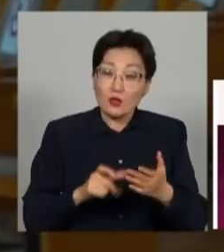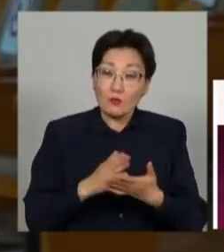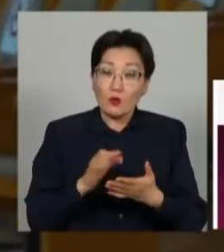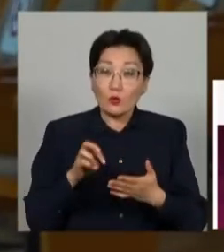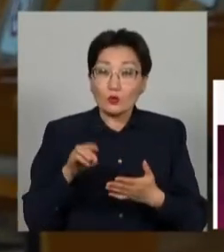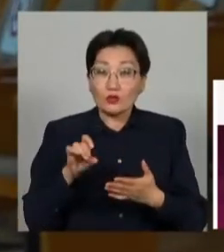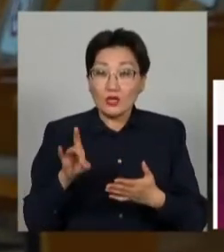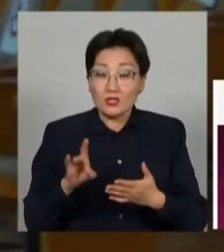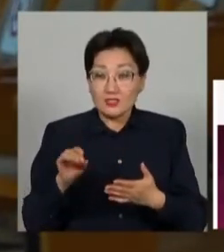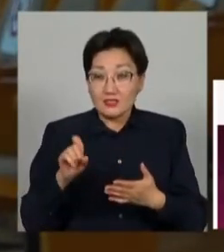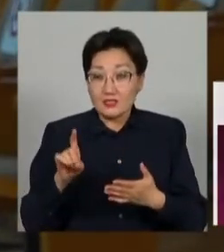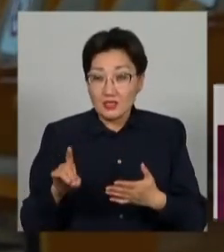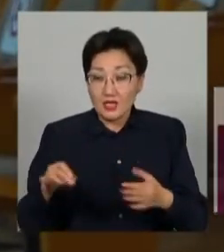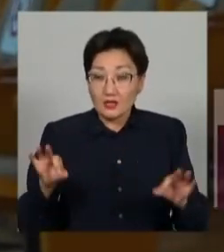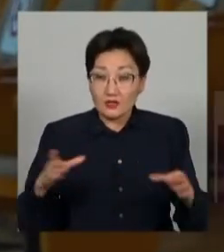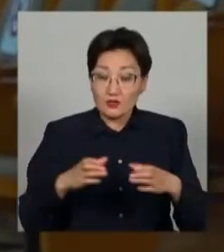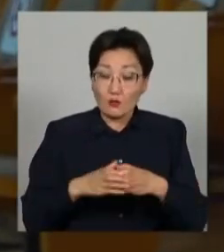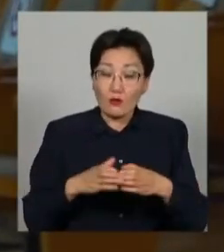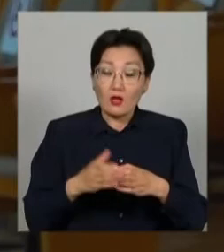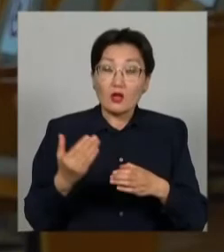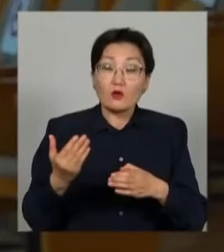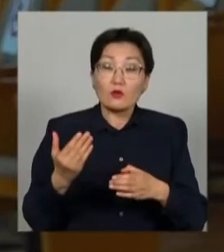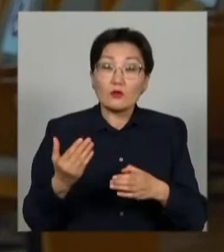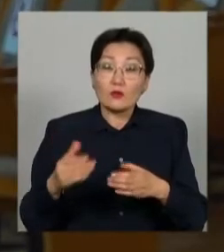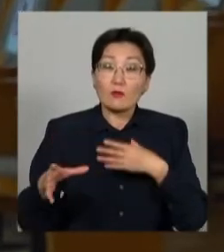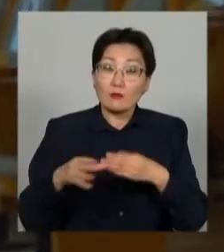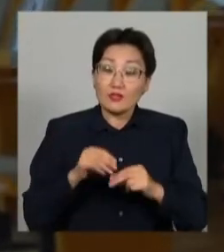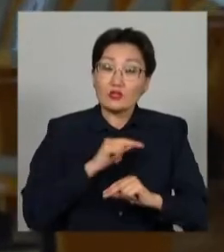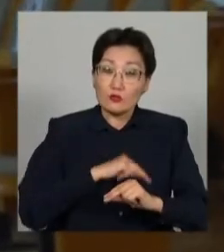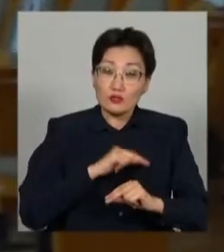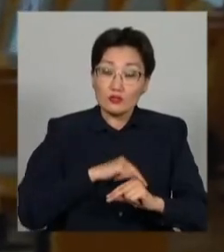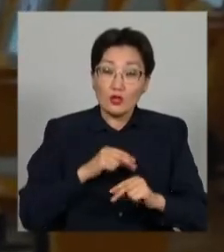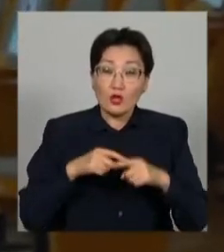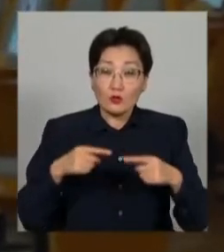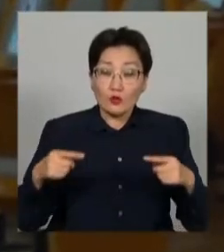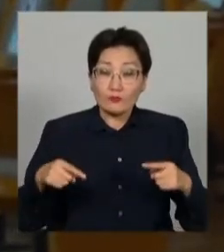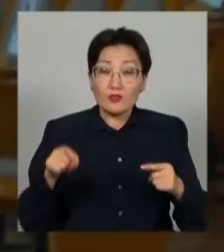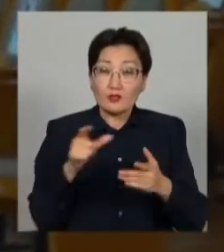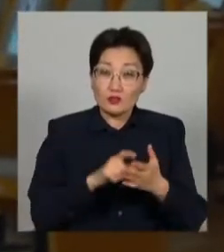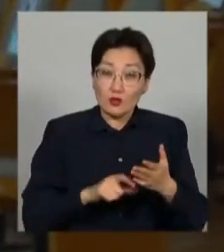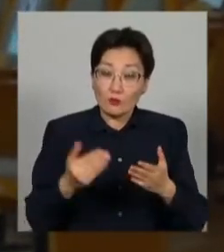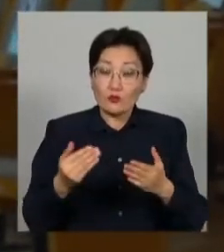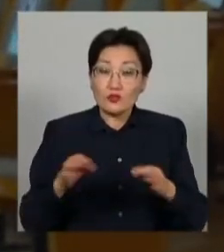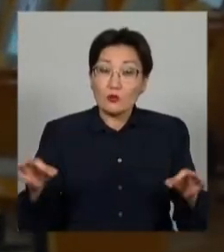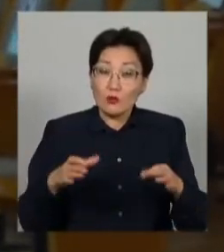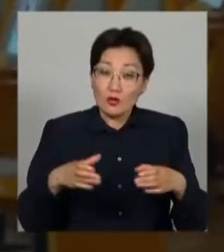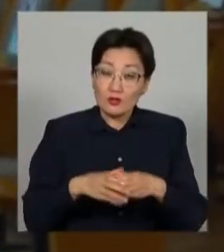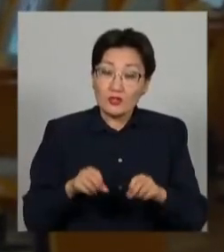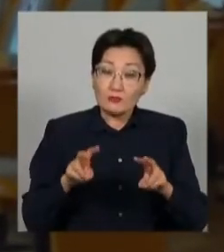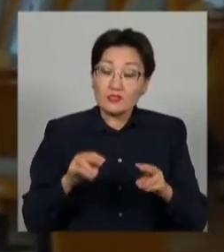де осы Нұрағаның уақытында бірге қызметтес болып көптеген шығармалар осы оркестрге де арнайы